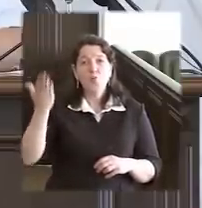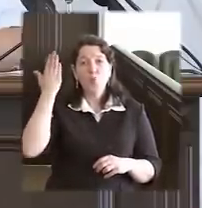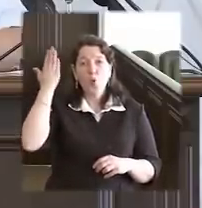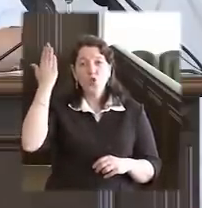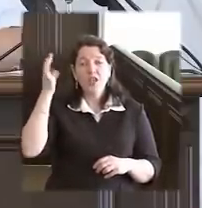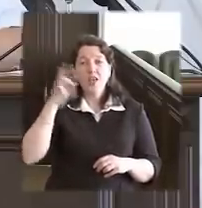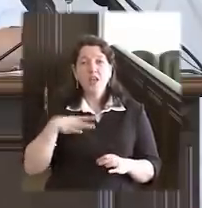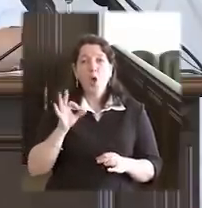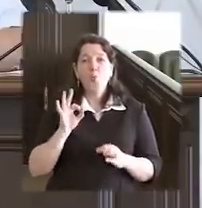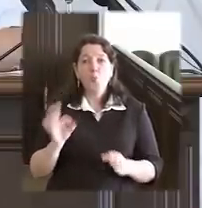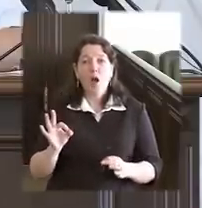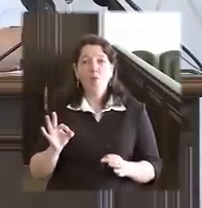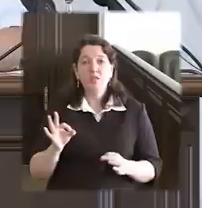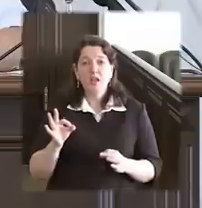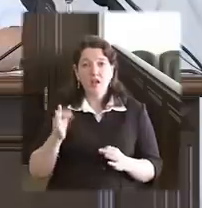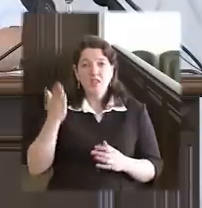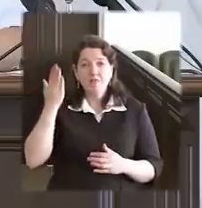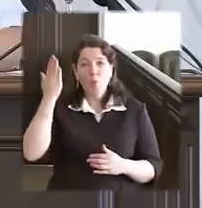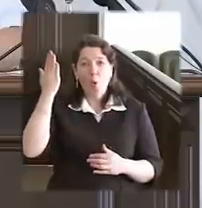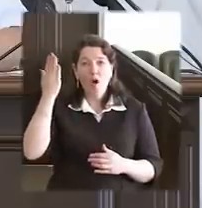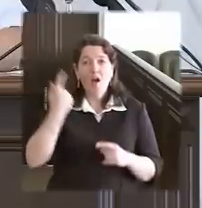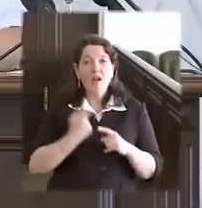и это все приложится вам.